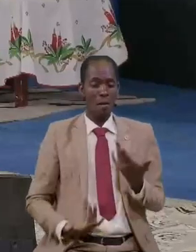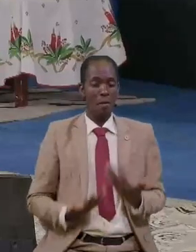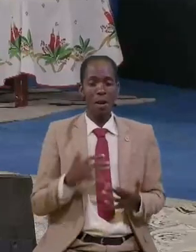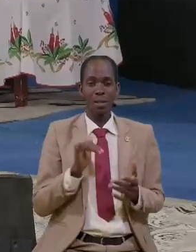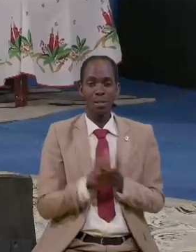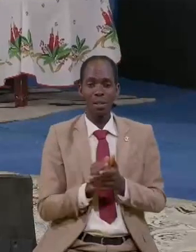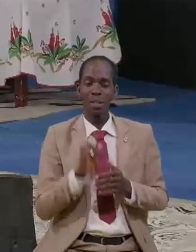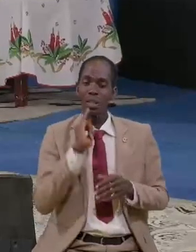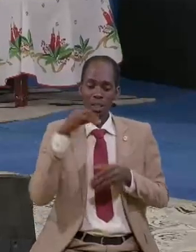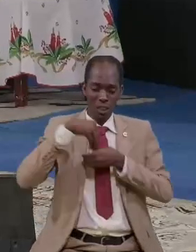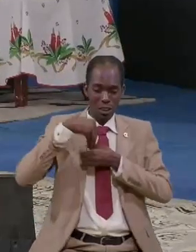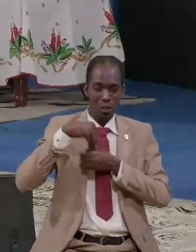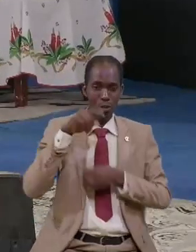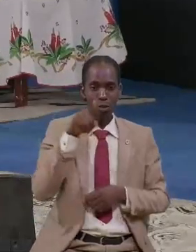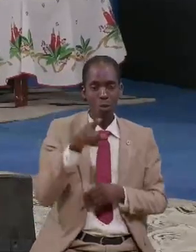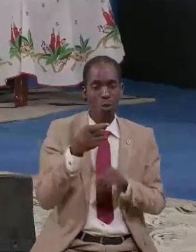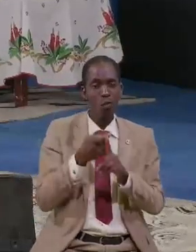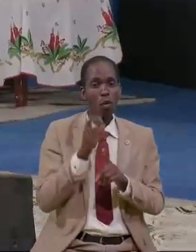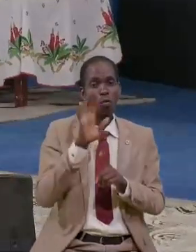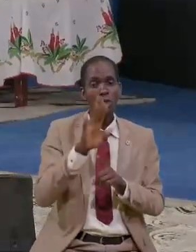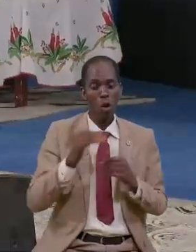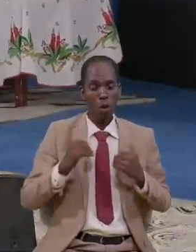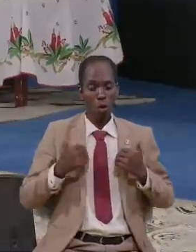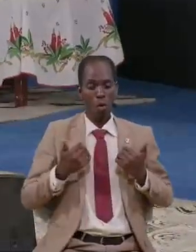toi dès ta jeunesse,